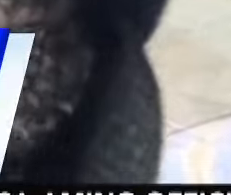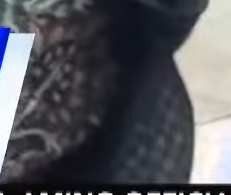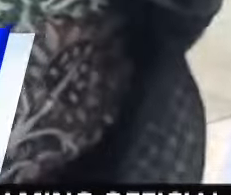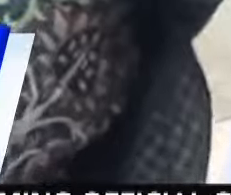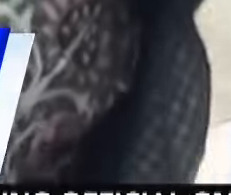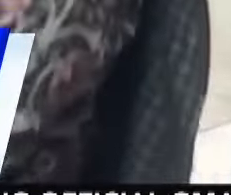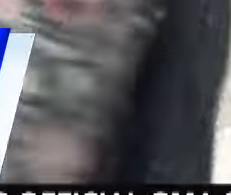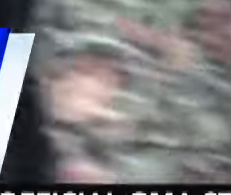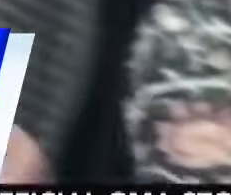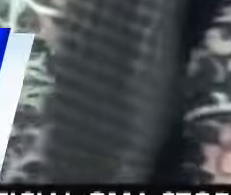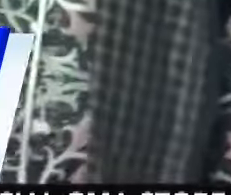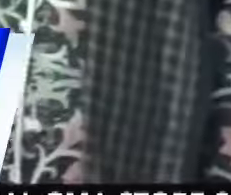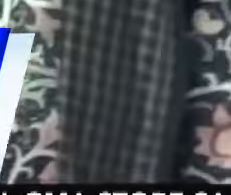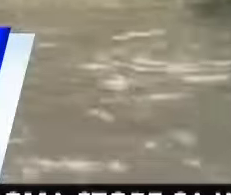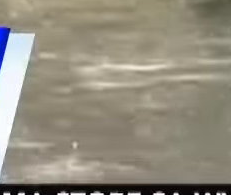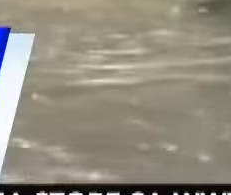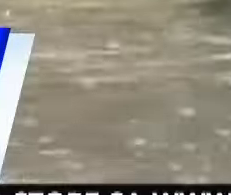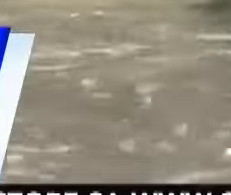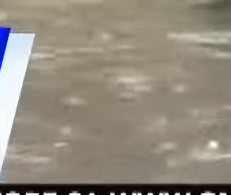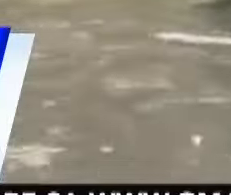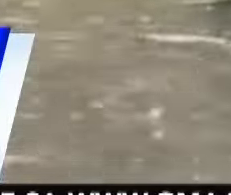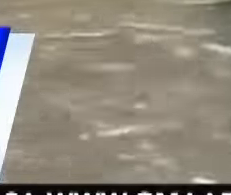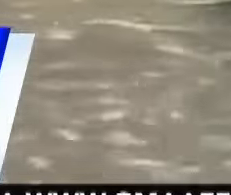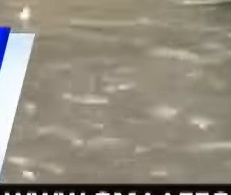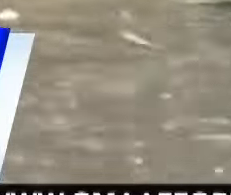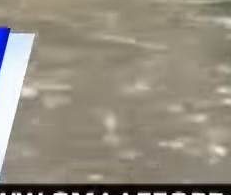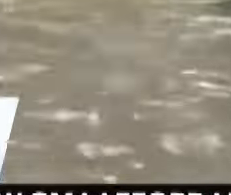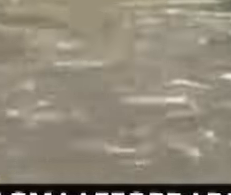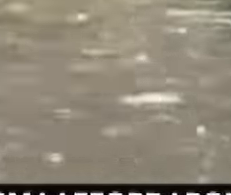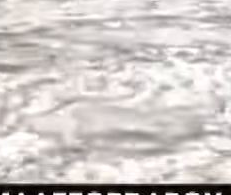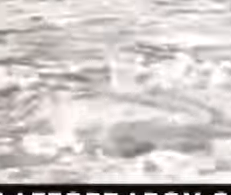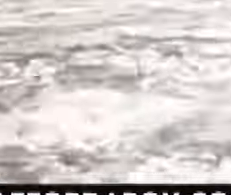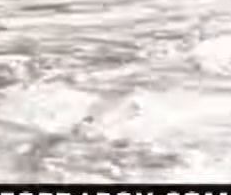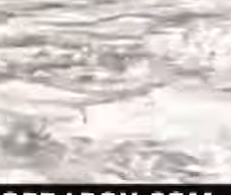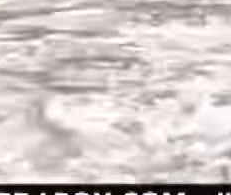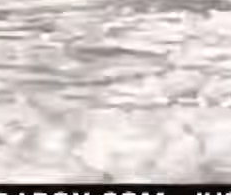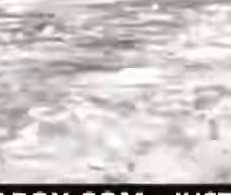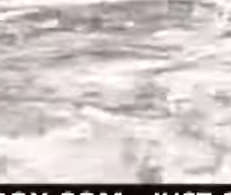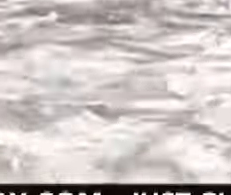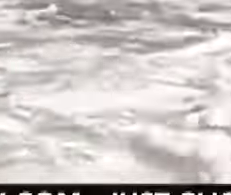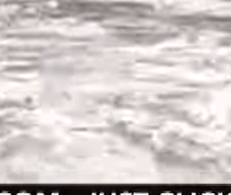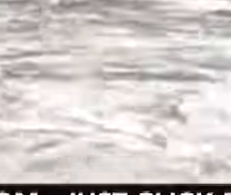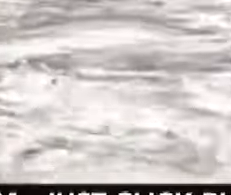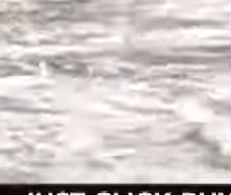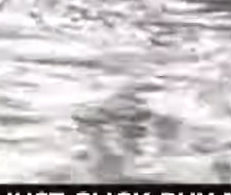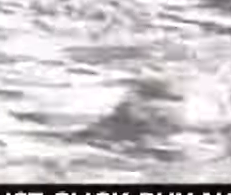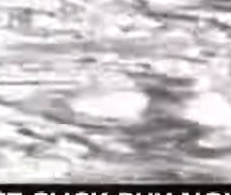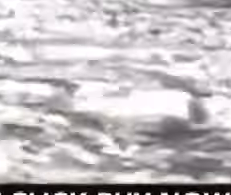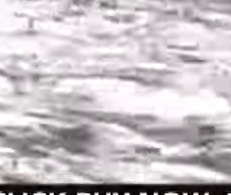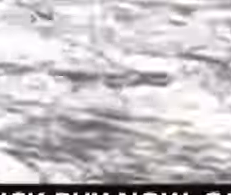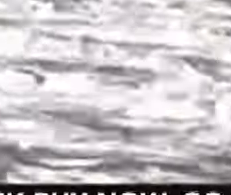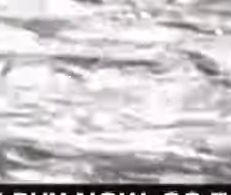umili ka lang, tapos pagbalik mo, ayun na, umano na kaya sila, nasa shock sila.